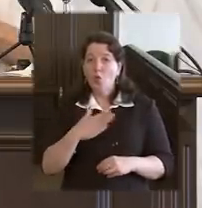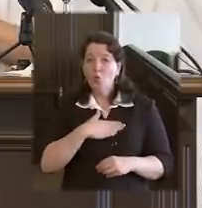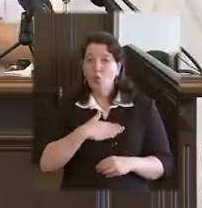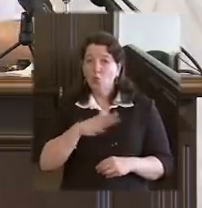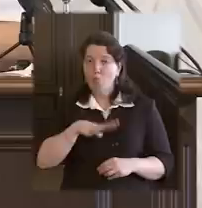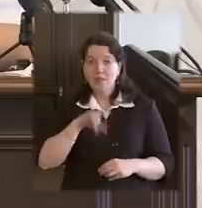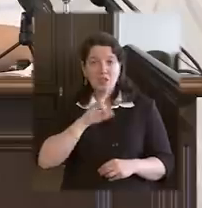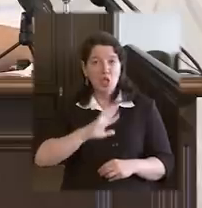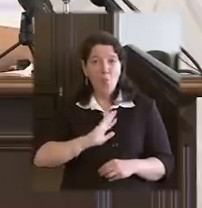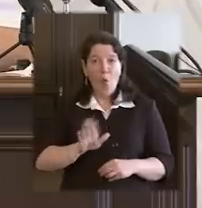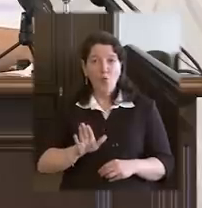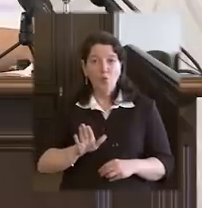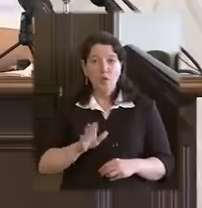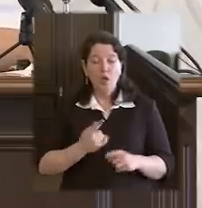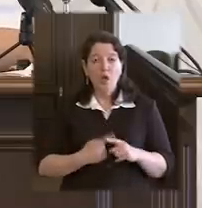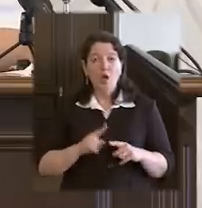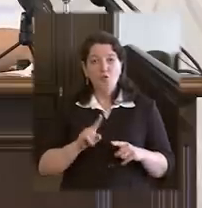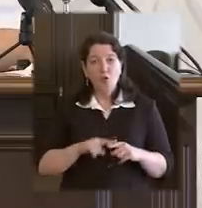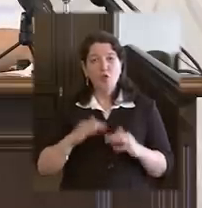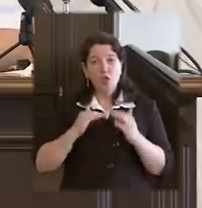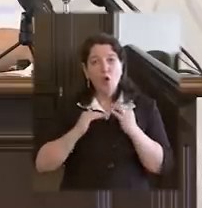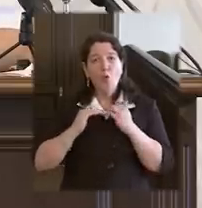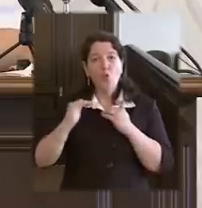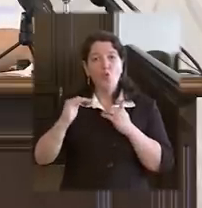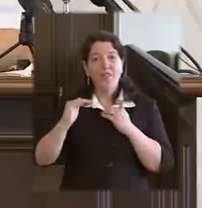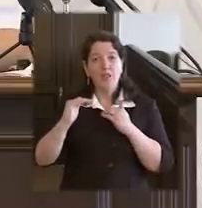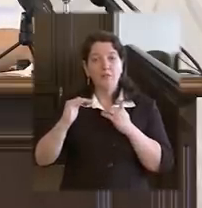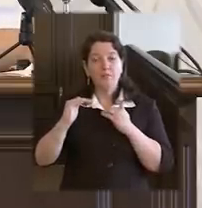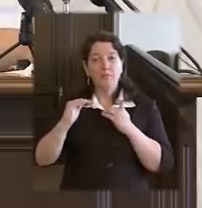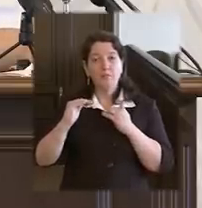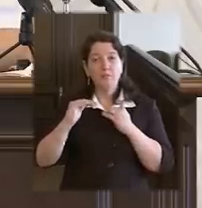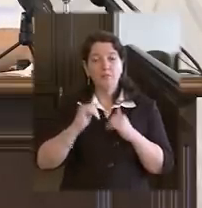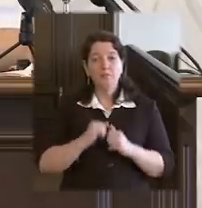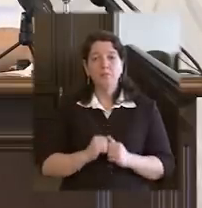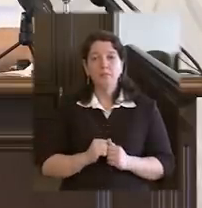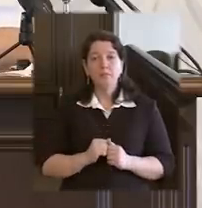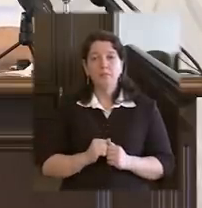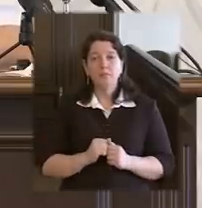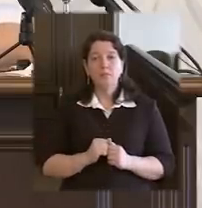Вот это уровень.